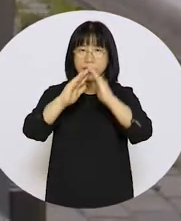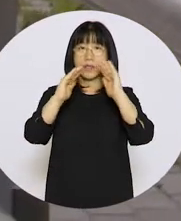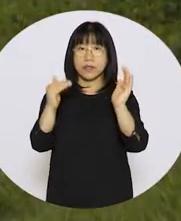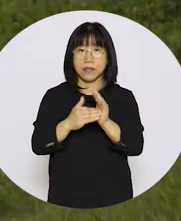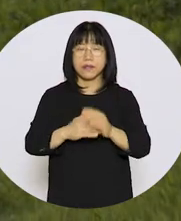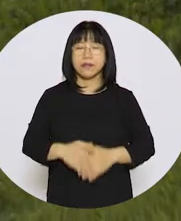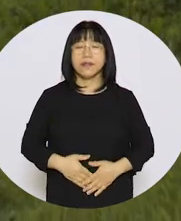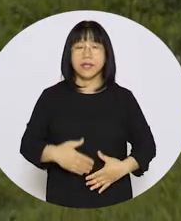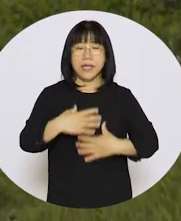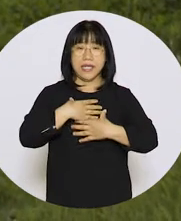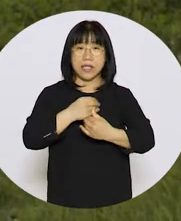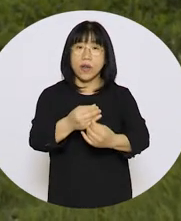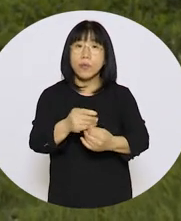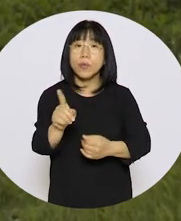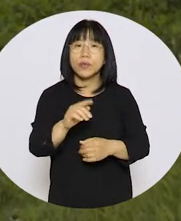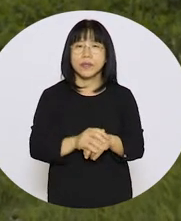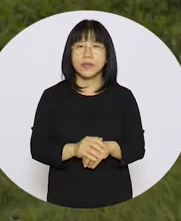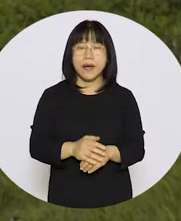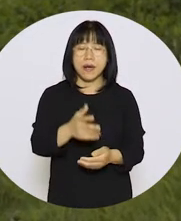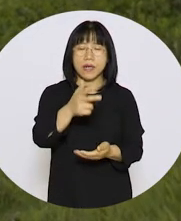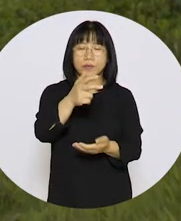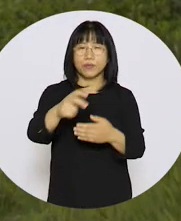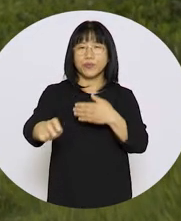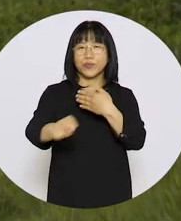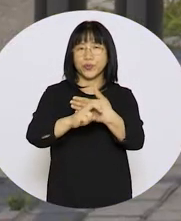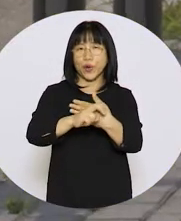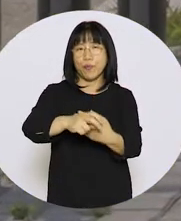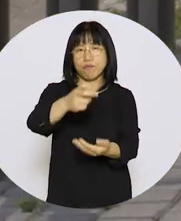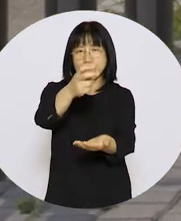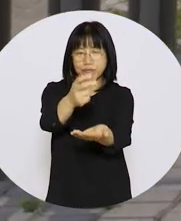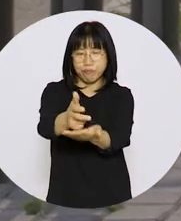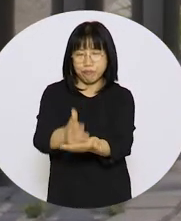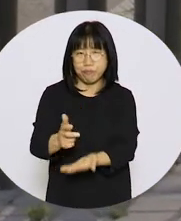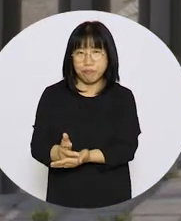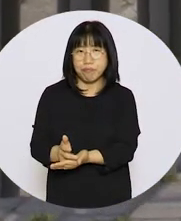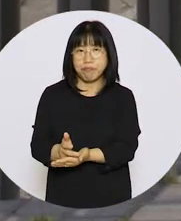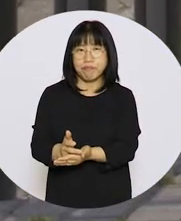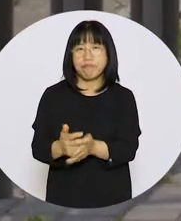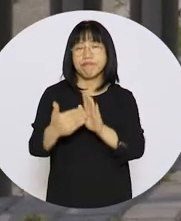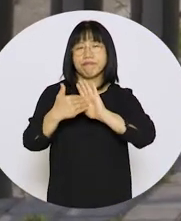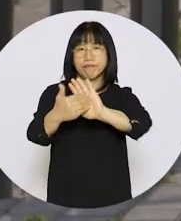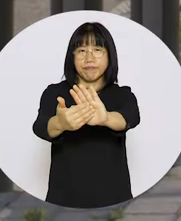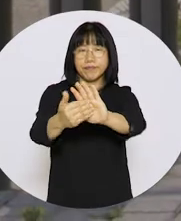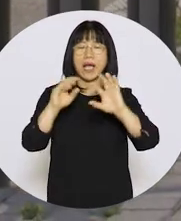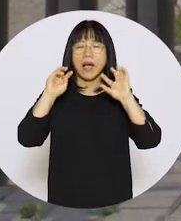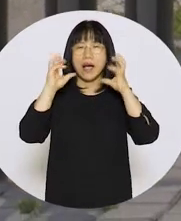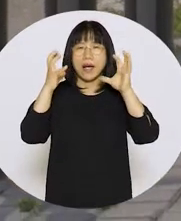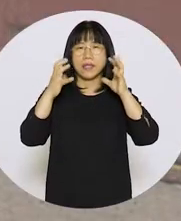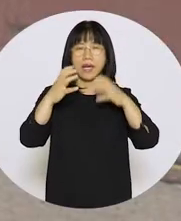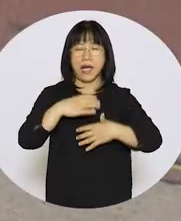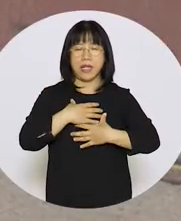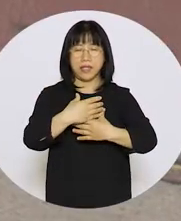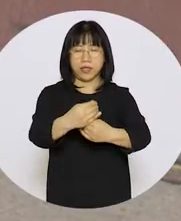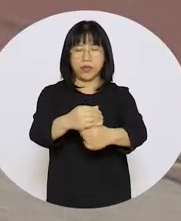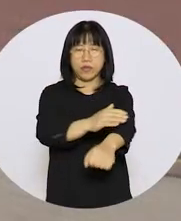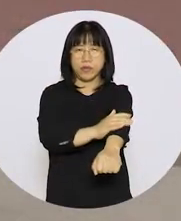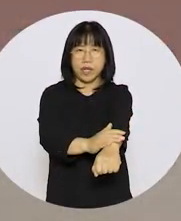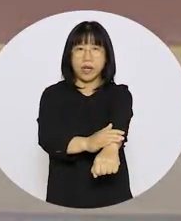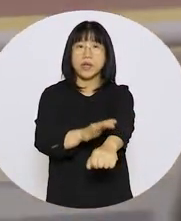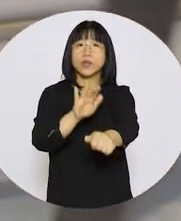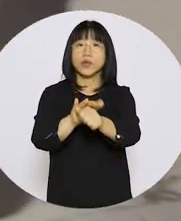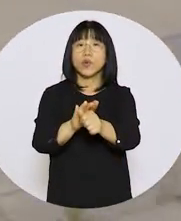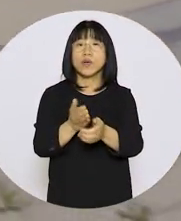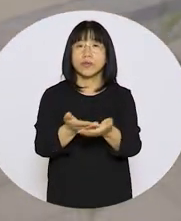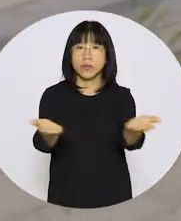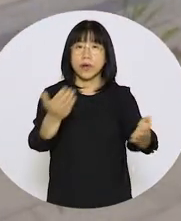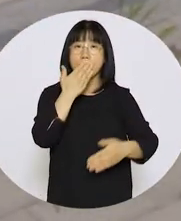안전 펜 수는 불법 주 정차를 차단하고 아이들의 무단횡단 의 사전에 막을 수 있어 어린이 안전사고 예방에 큰